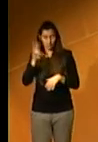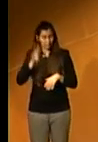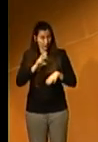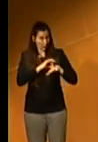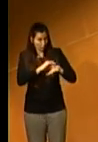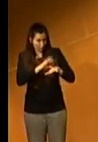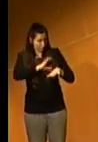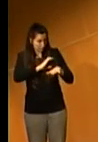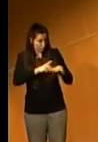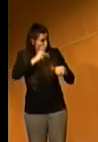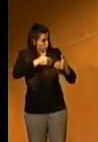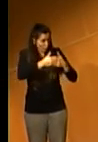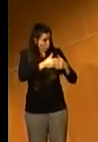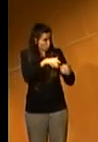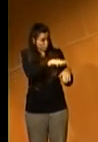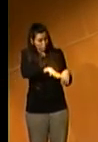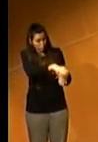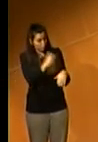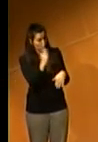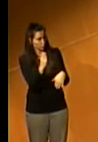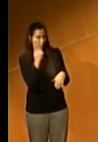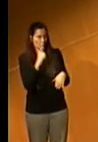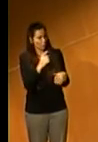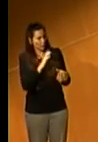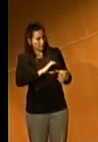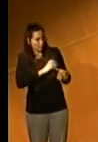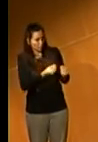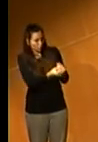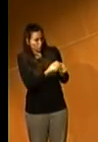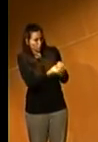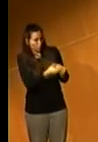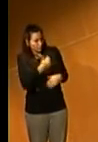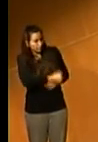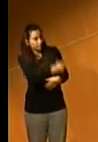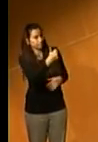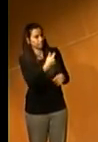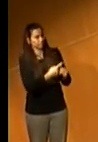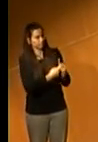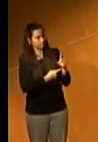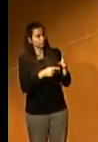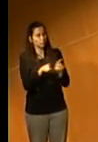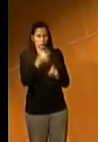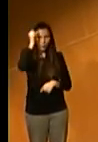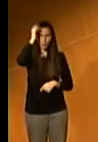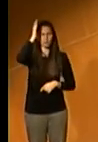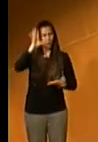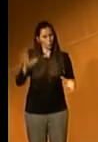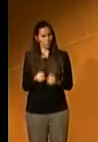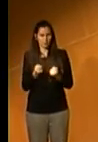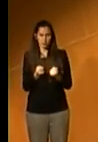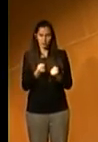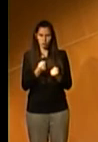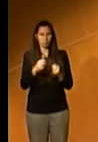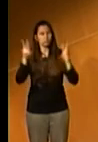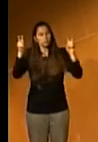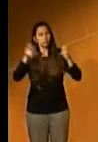chaque élève en situation de handicap afin de développer son autonomie et de lui permettre d'acquérir des connaissances et des compétences du socle